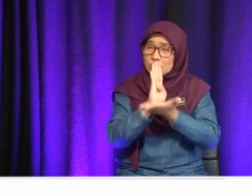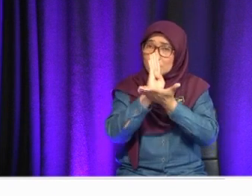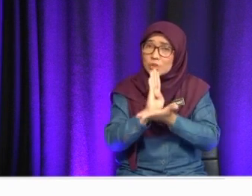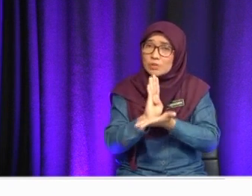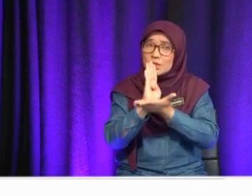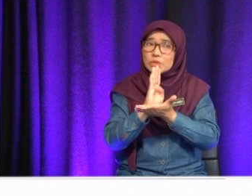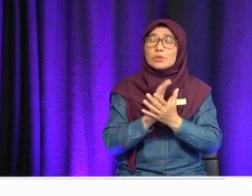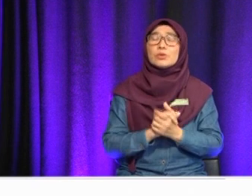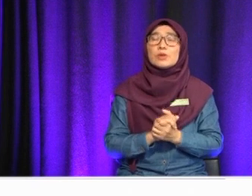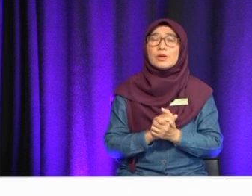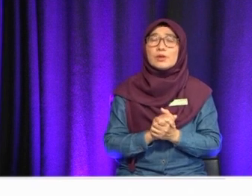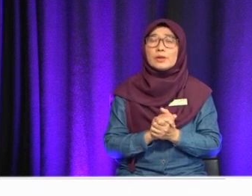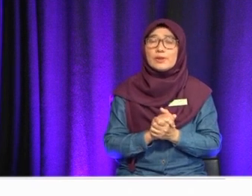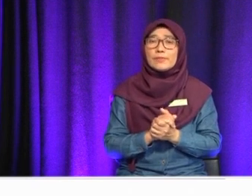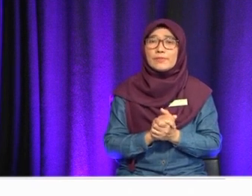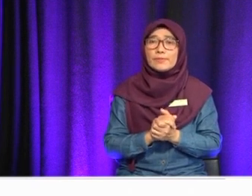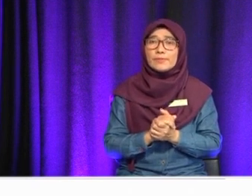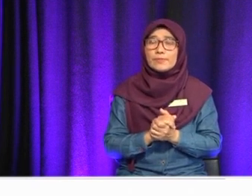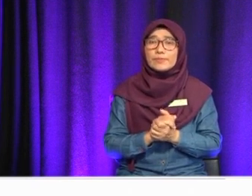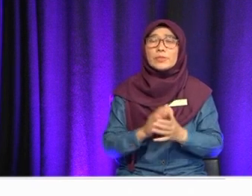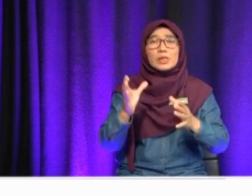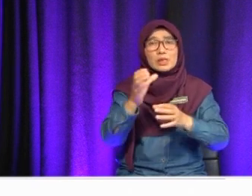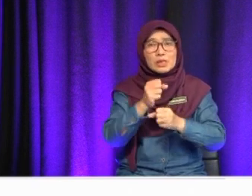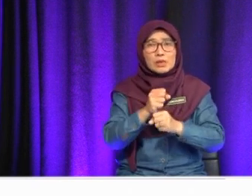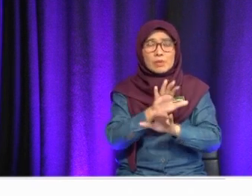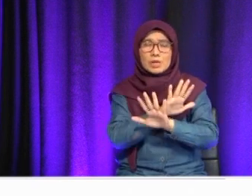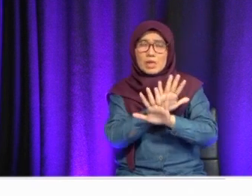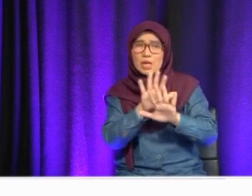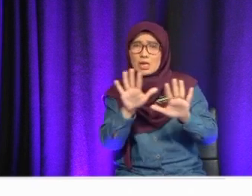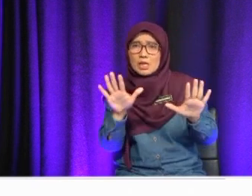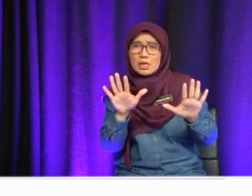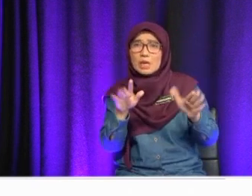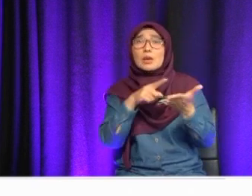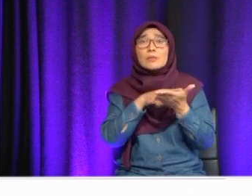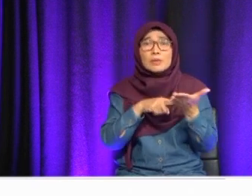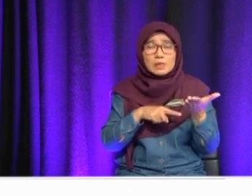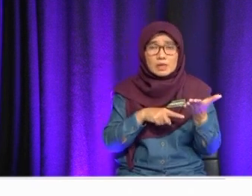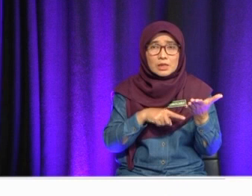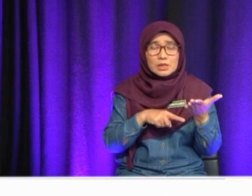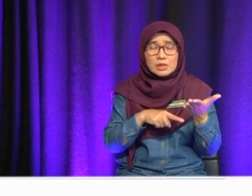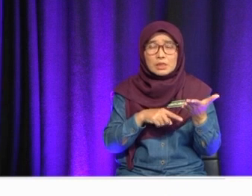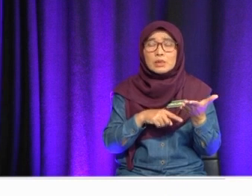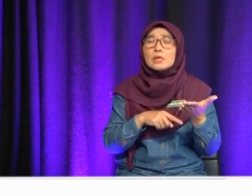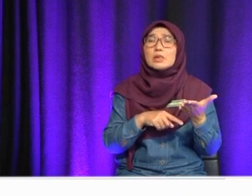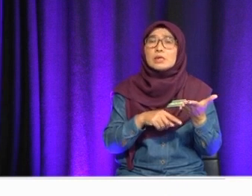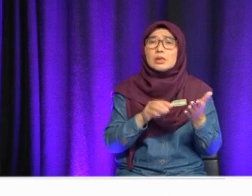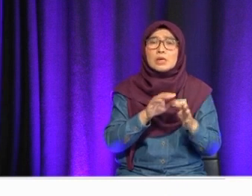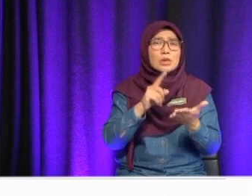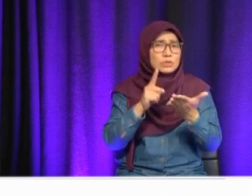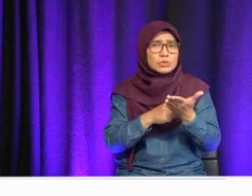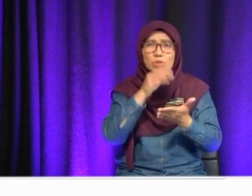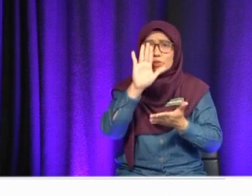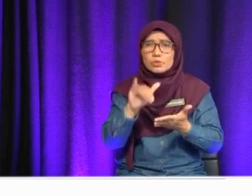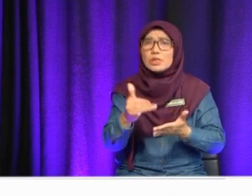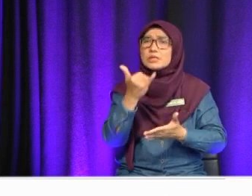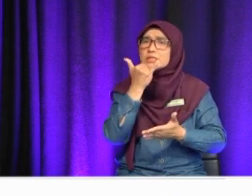pengamalan muamalat Islam ini ialah dapat mengelakkan. Kita nak elakkan apa? Kita nak elakkan daripada sesuatu yang telah